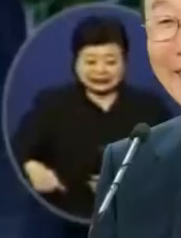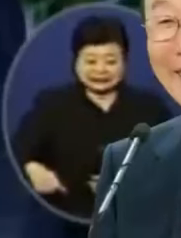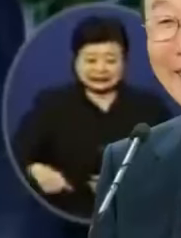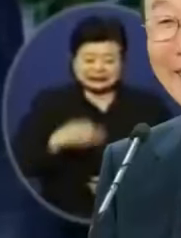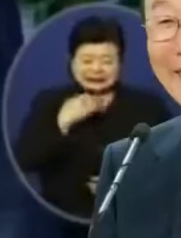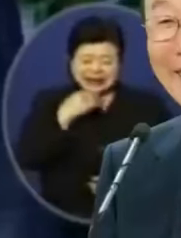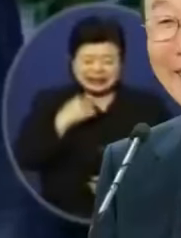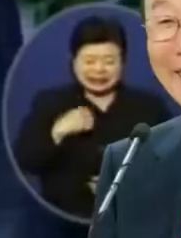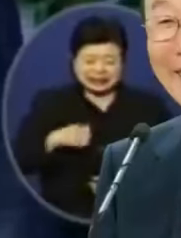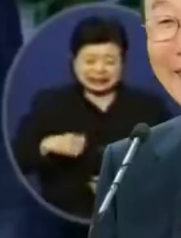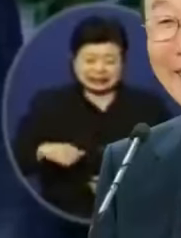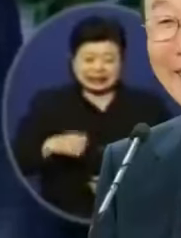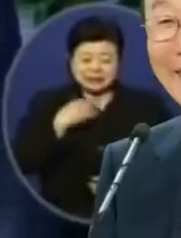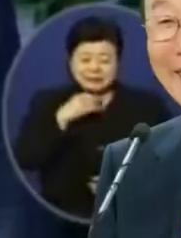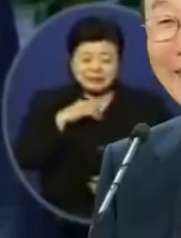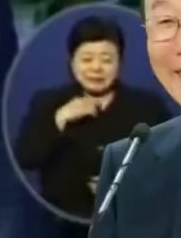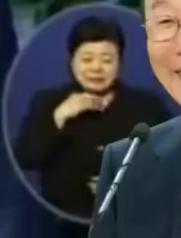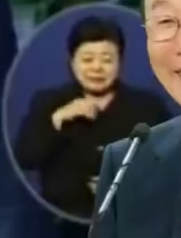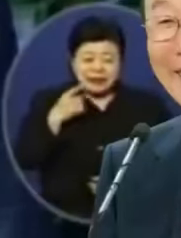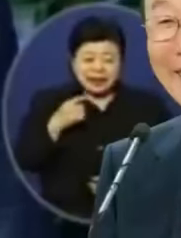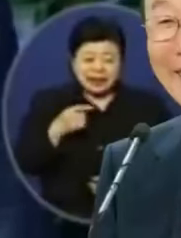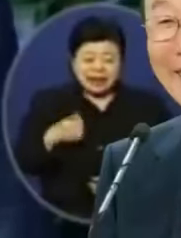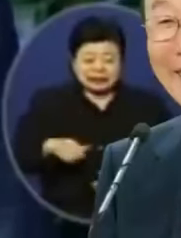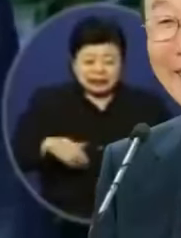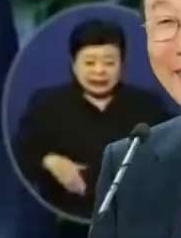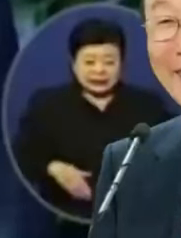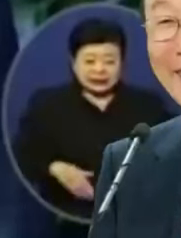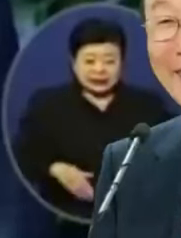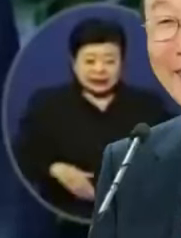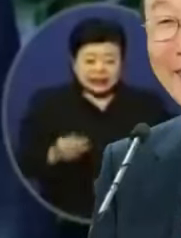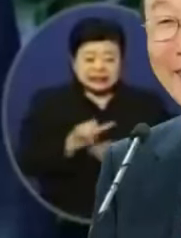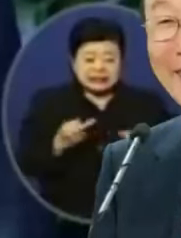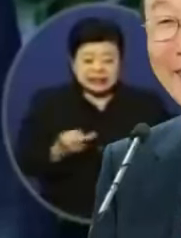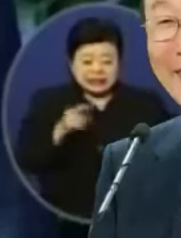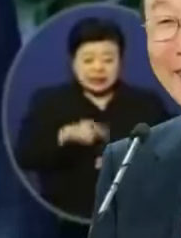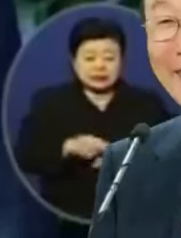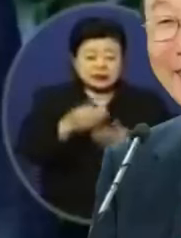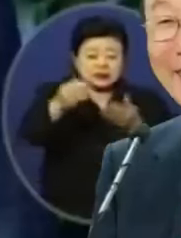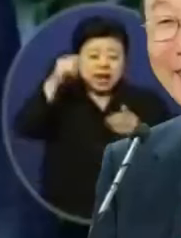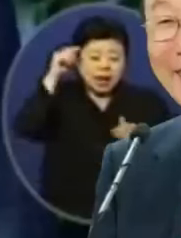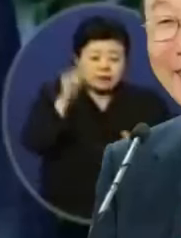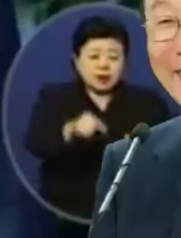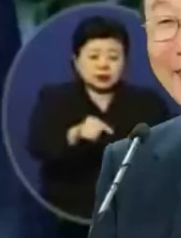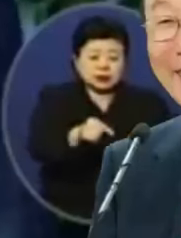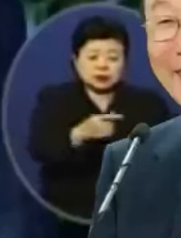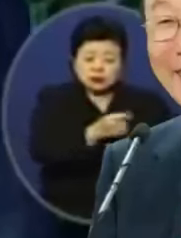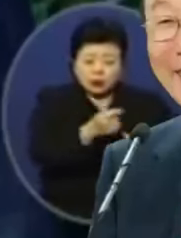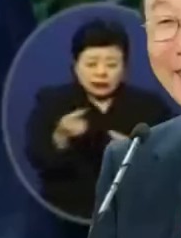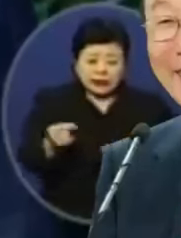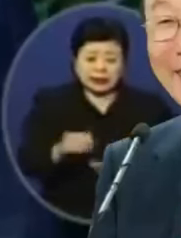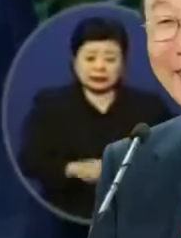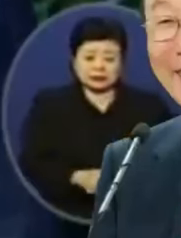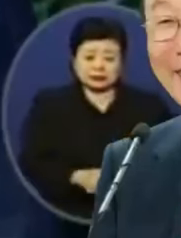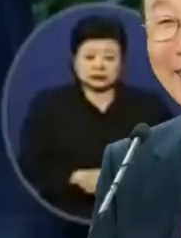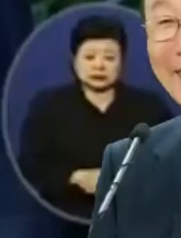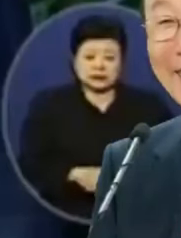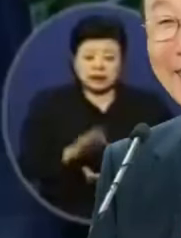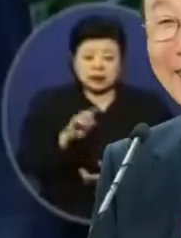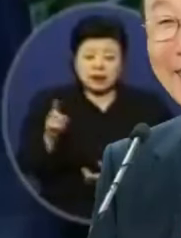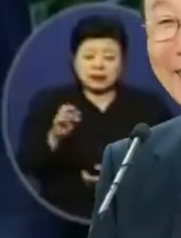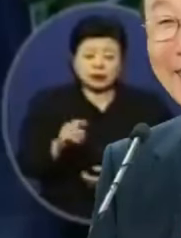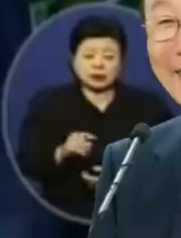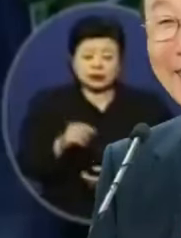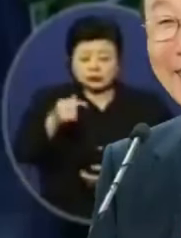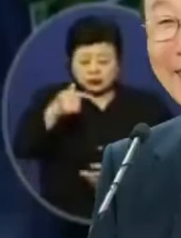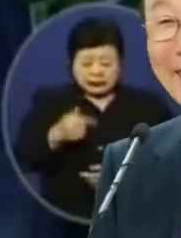100살에 낳은 아들을 모리아산에 제물로 드리라고 하는 그 하나님 명령을 들은 것처럼 이는 바벨론의